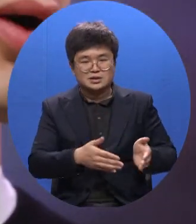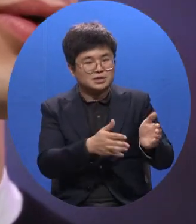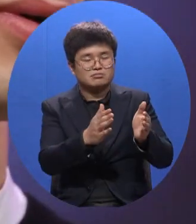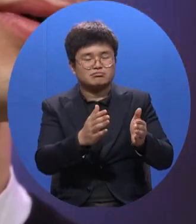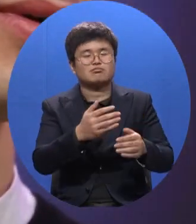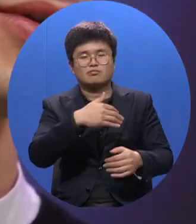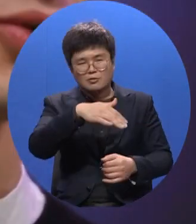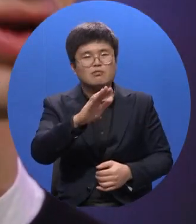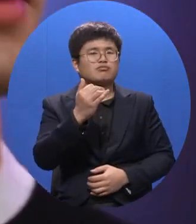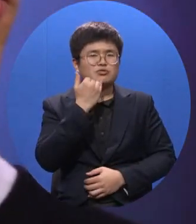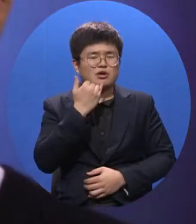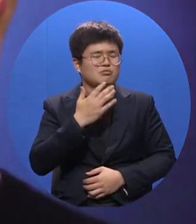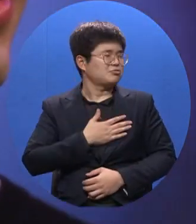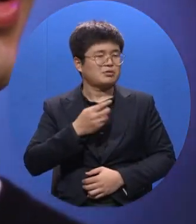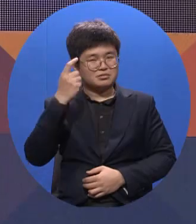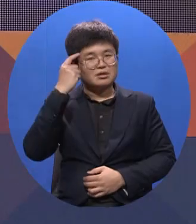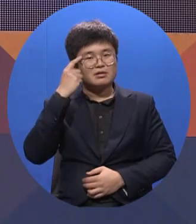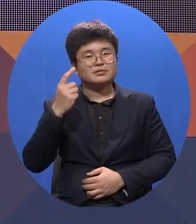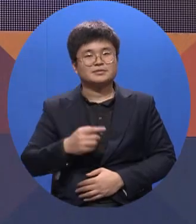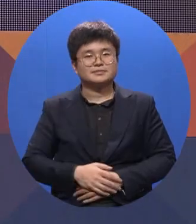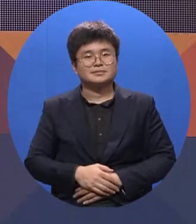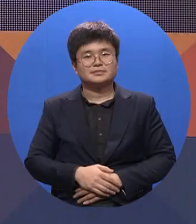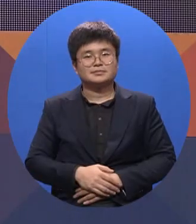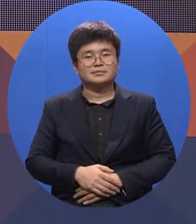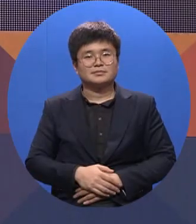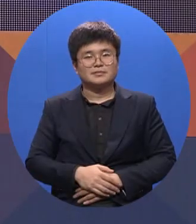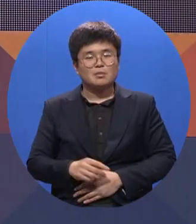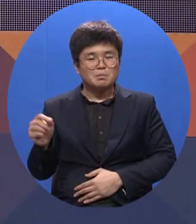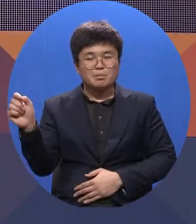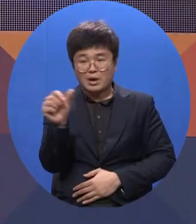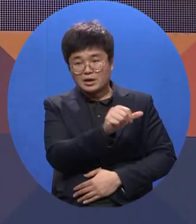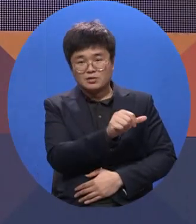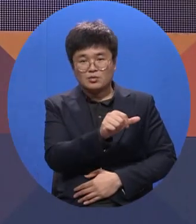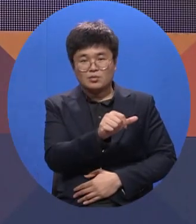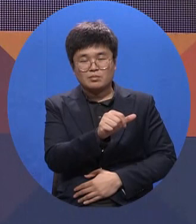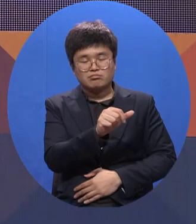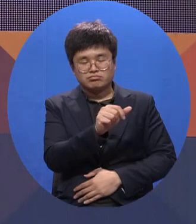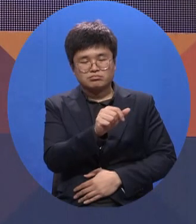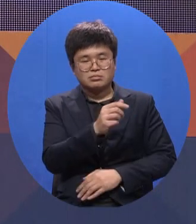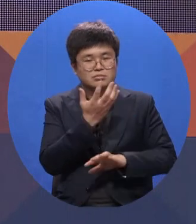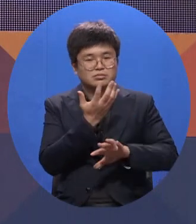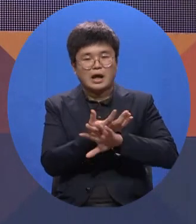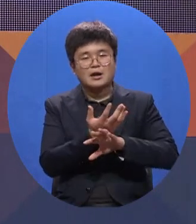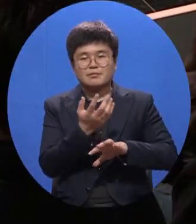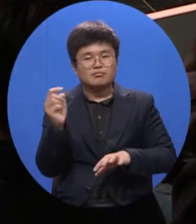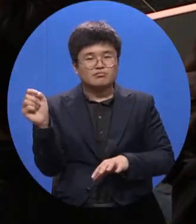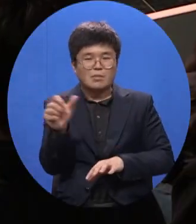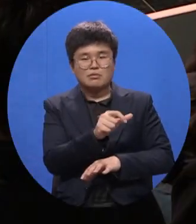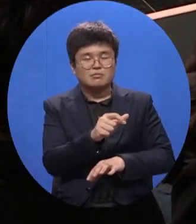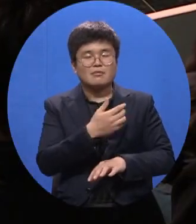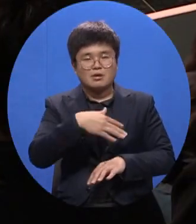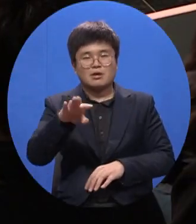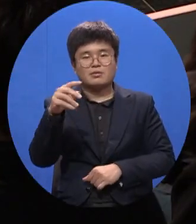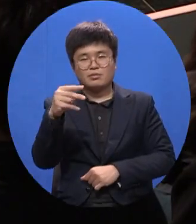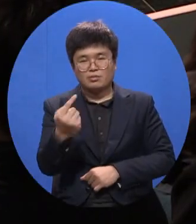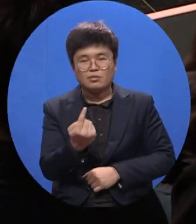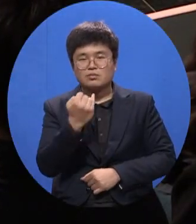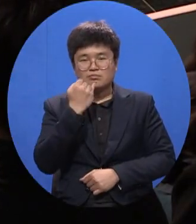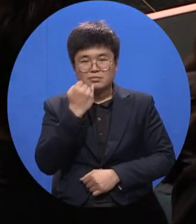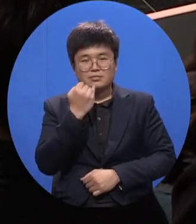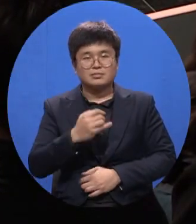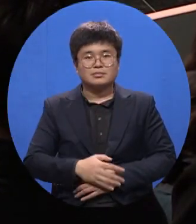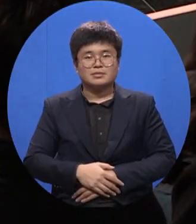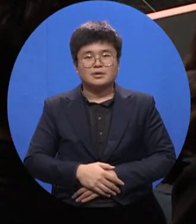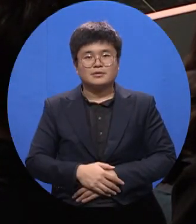된다고 생각하고 전 해보고 그리고 속도 또 다른 속도로 가도 된다고 생각합니다 그리고 결론은 사실